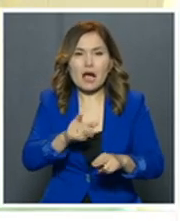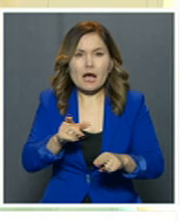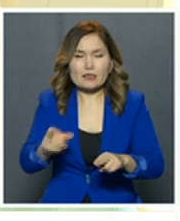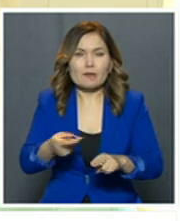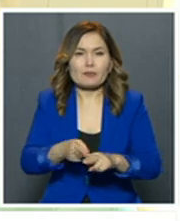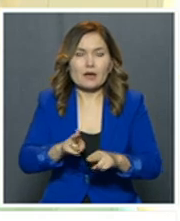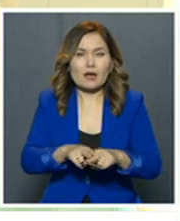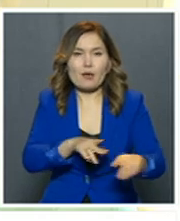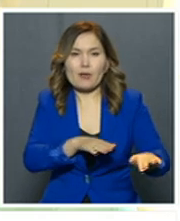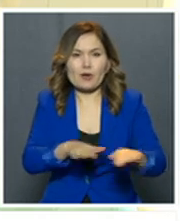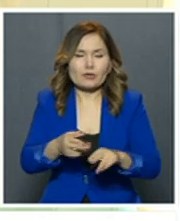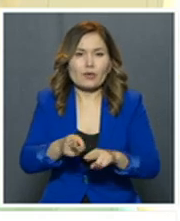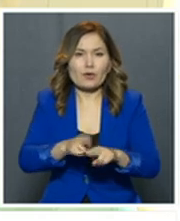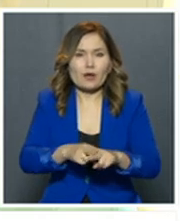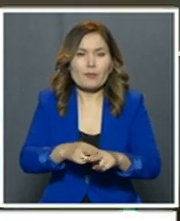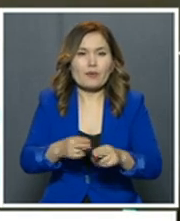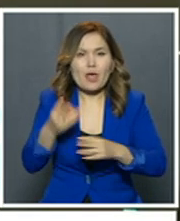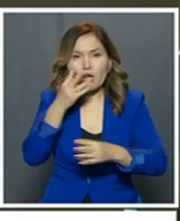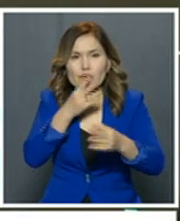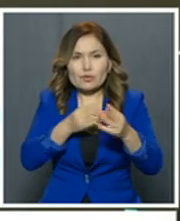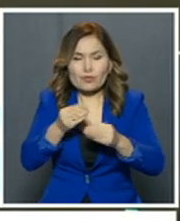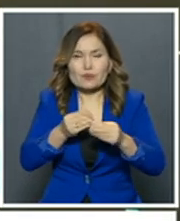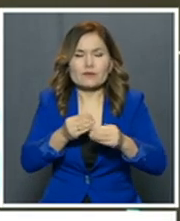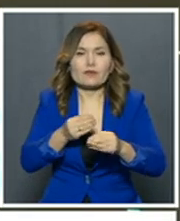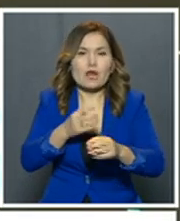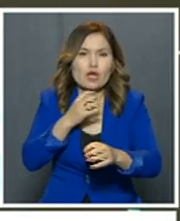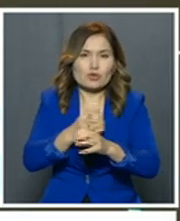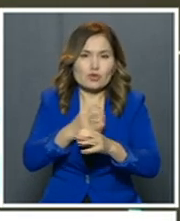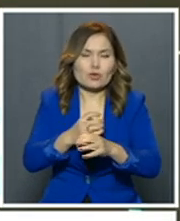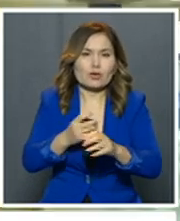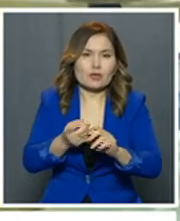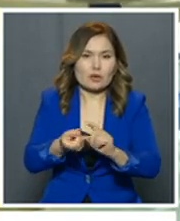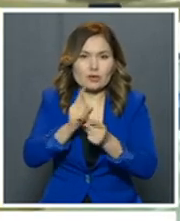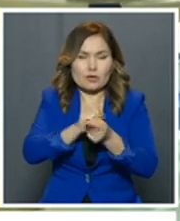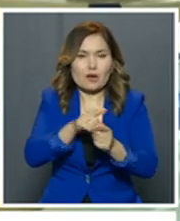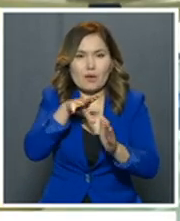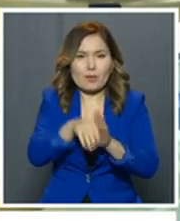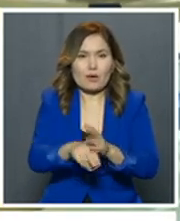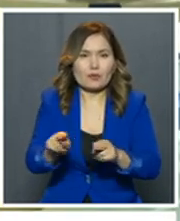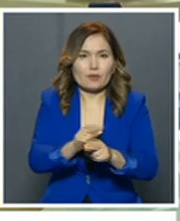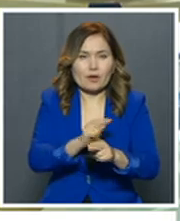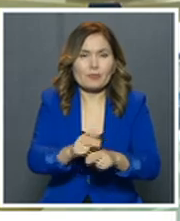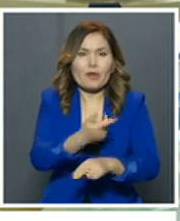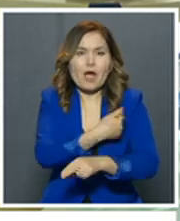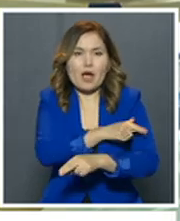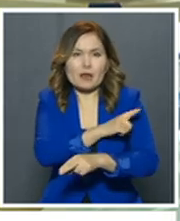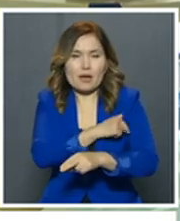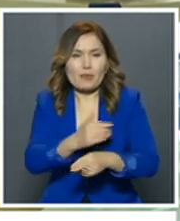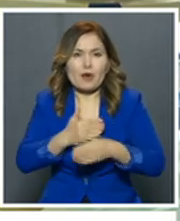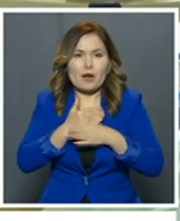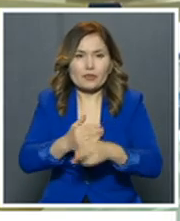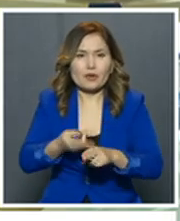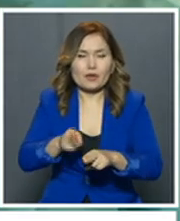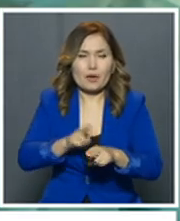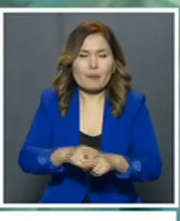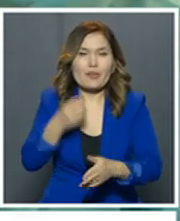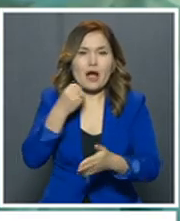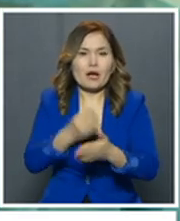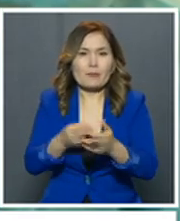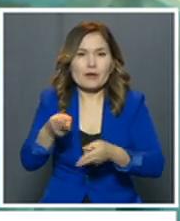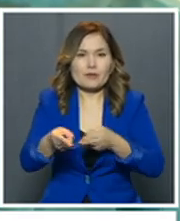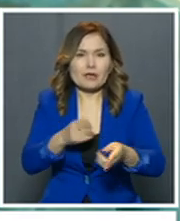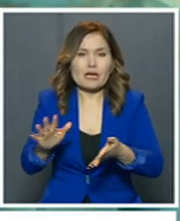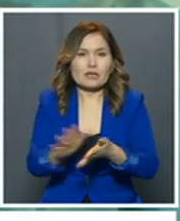қозғалысы үшін эндопротез салдыра бастады. Айта кету керек, міндетті әлеуметтік медициналық сақтандыру жүйесі бойынша бұл қымбат